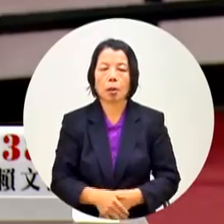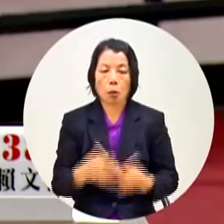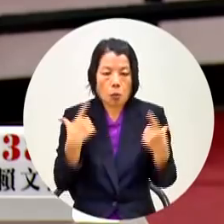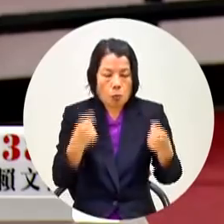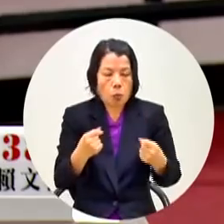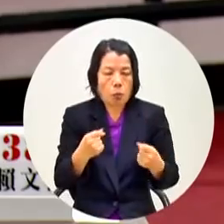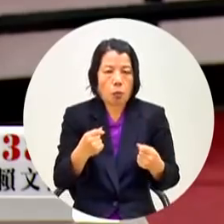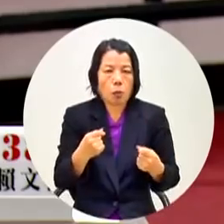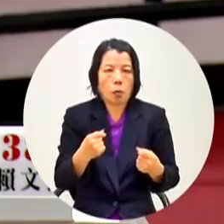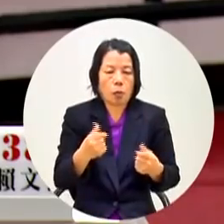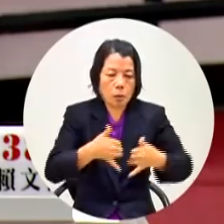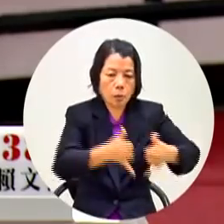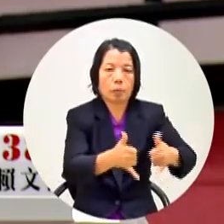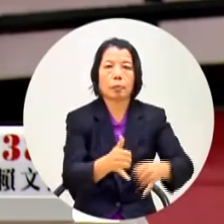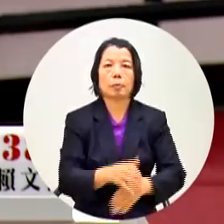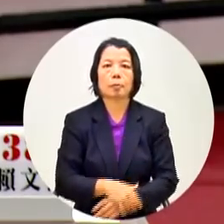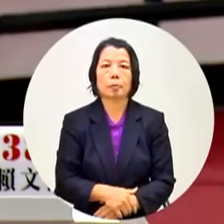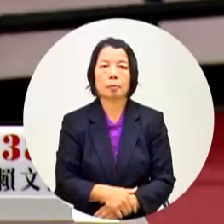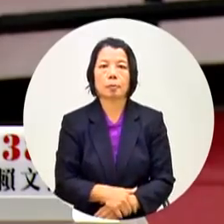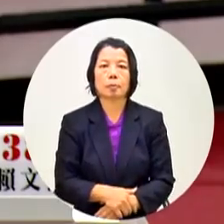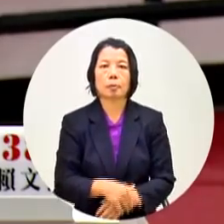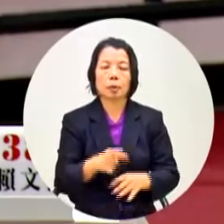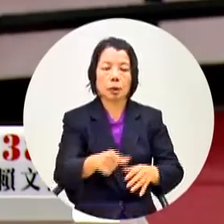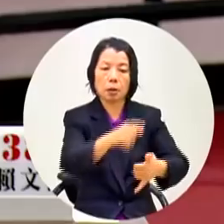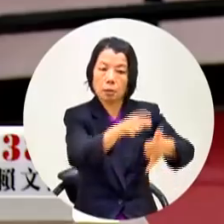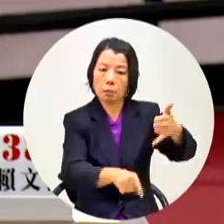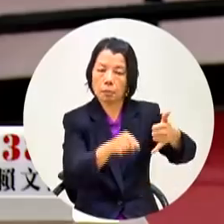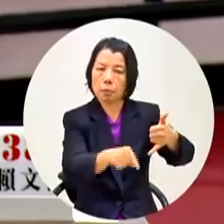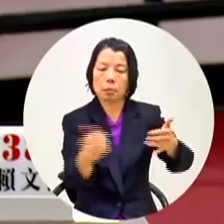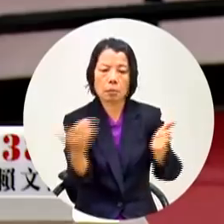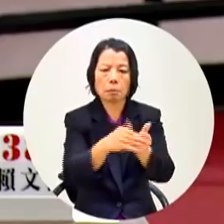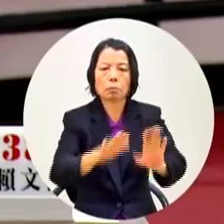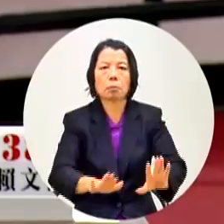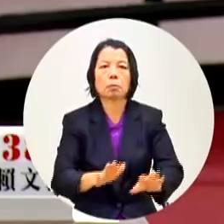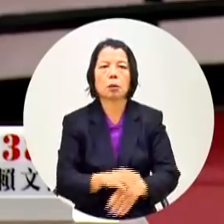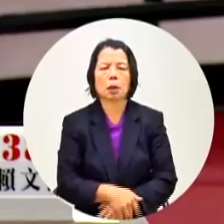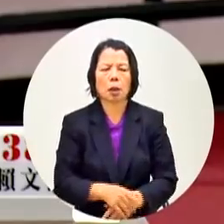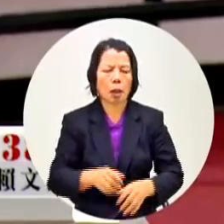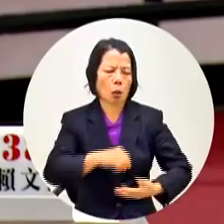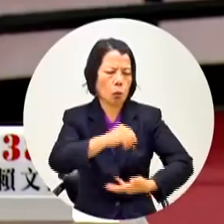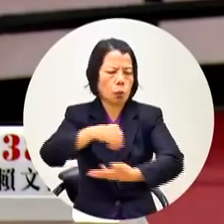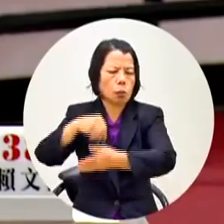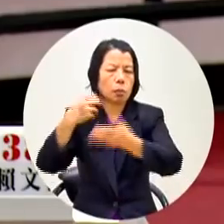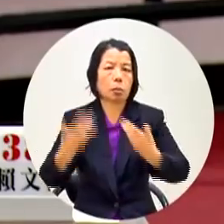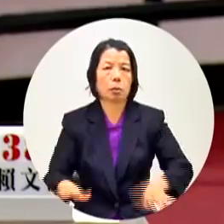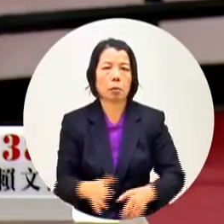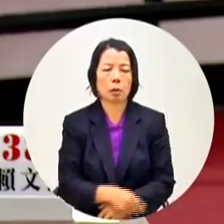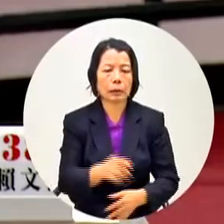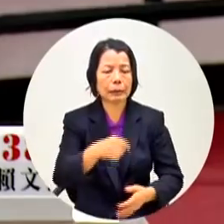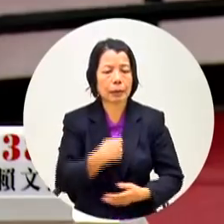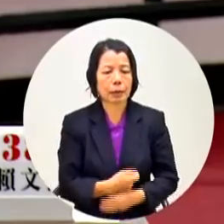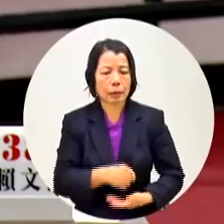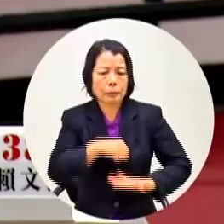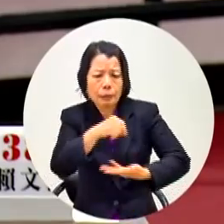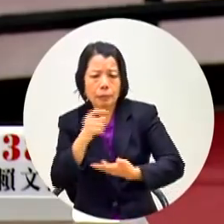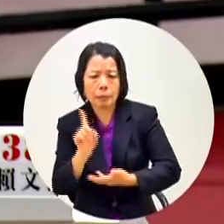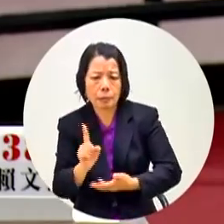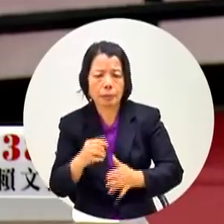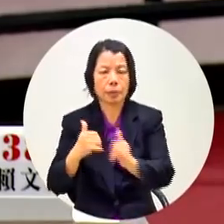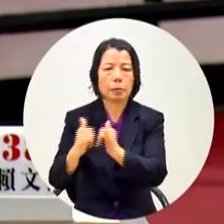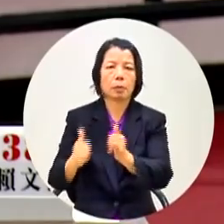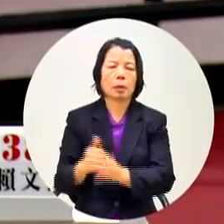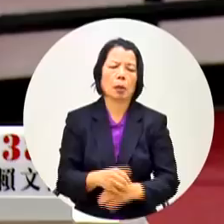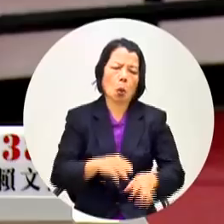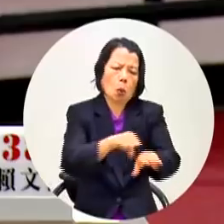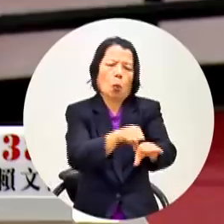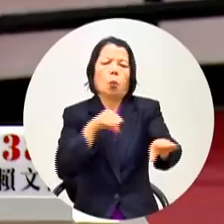其实这个案子到现在为止很多意见，其实最主要大家担心的是什么？市民朋友了，塞车嘛，说什么怕没地方